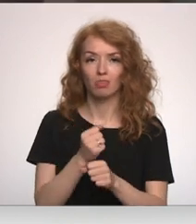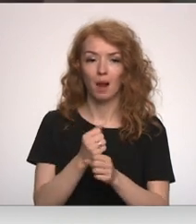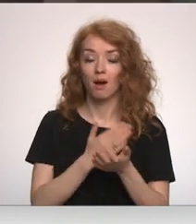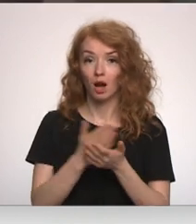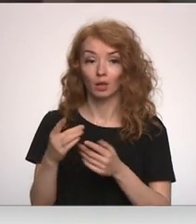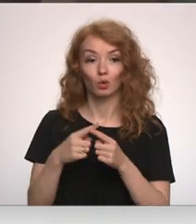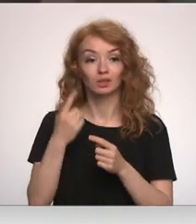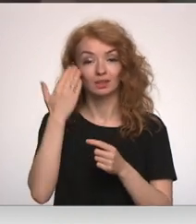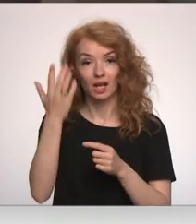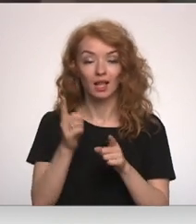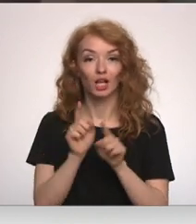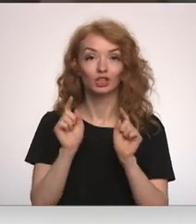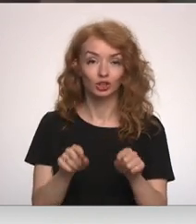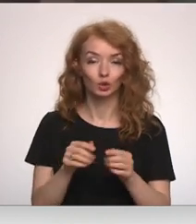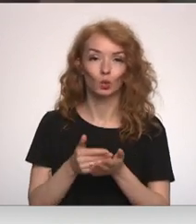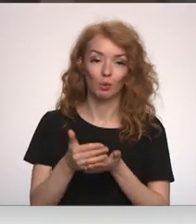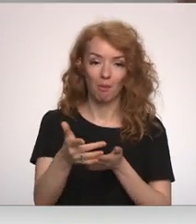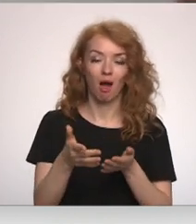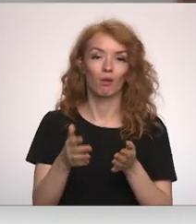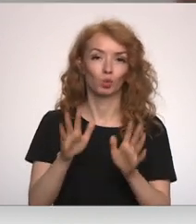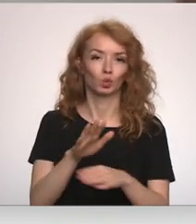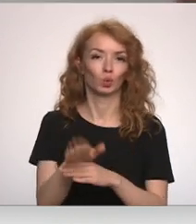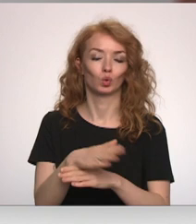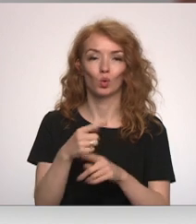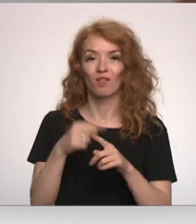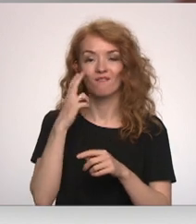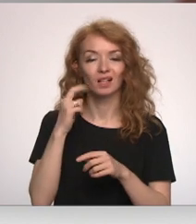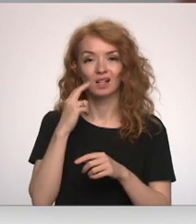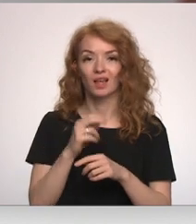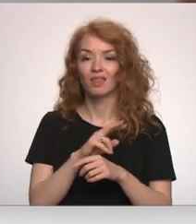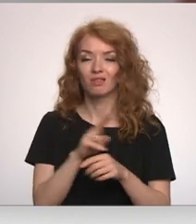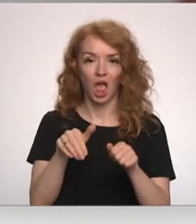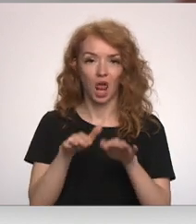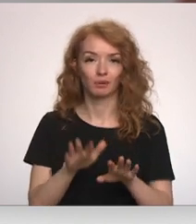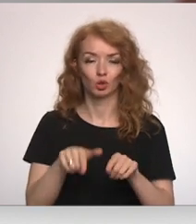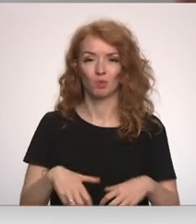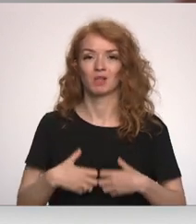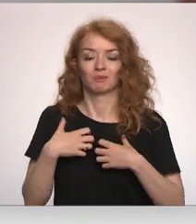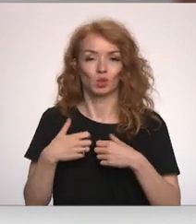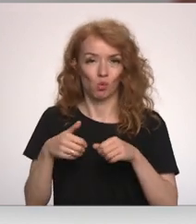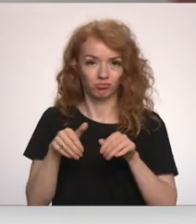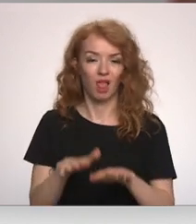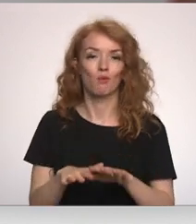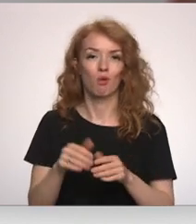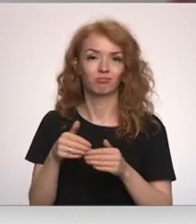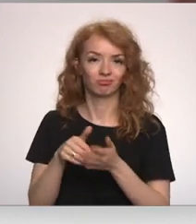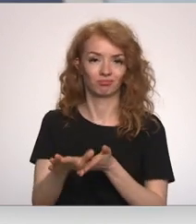un cerēt, ka arī šīs turpmāk paliks tukšas. Un vecāki neizšķirsies par šo skaudro soli attiekšanos no